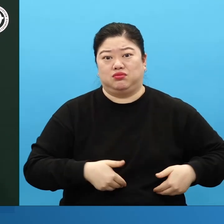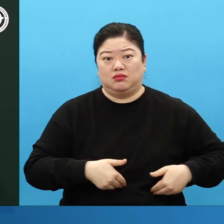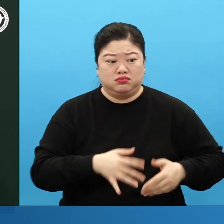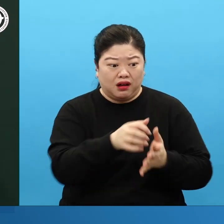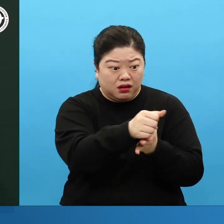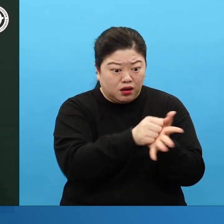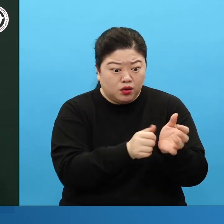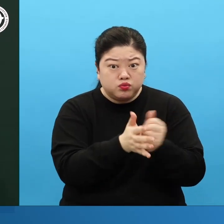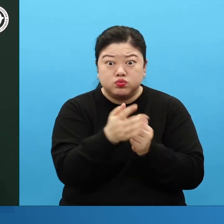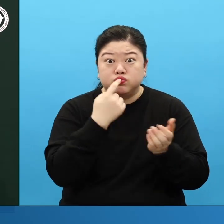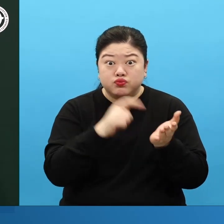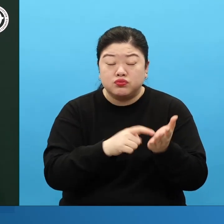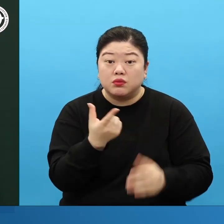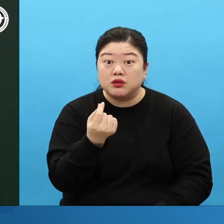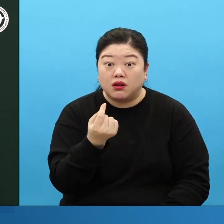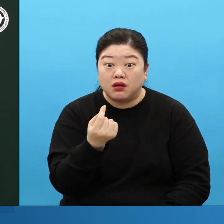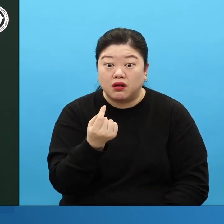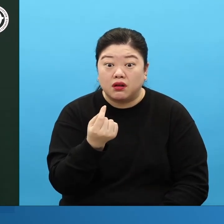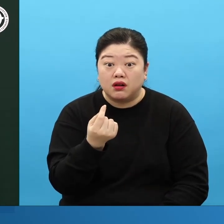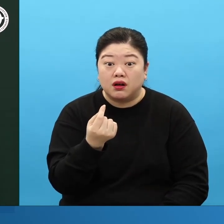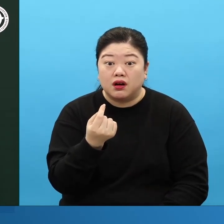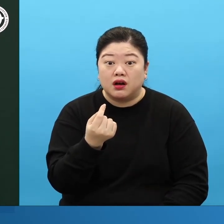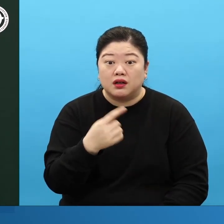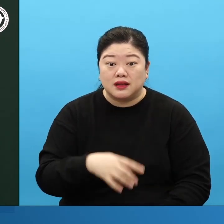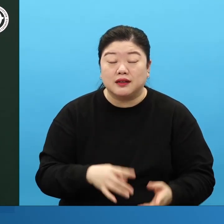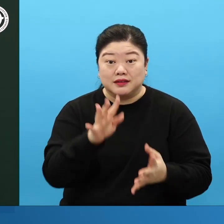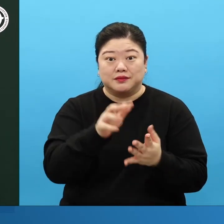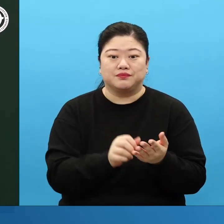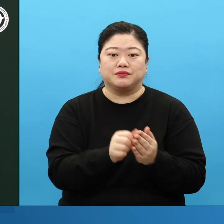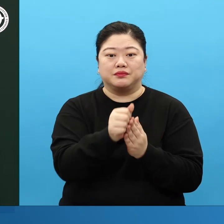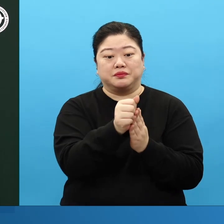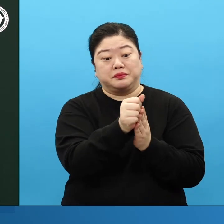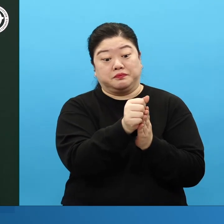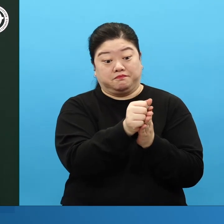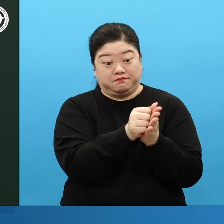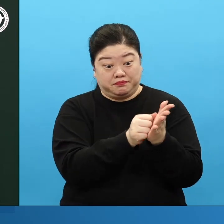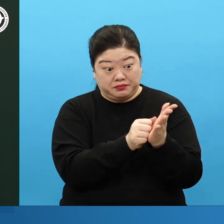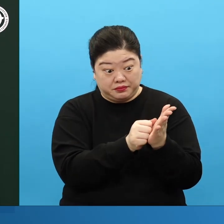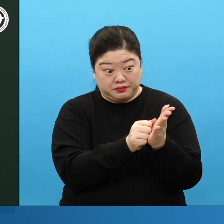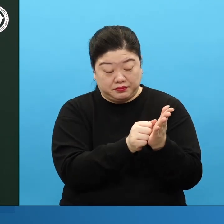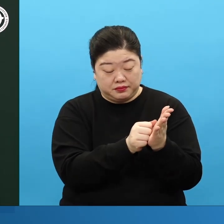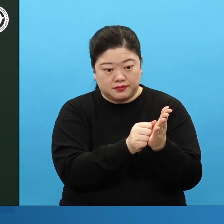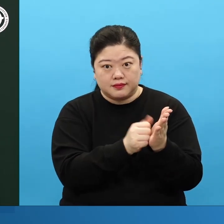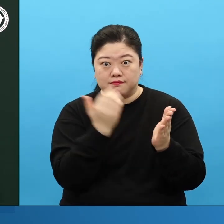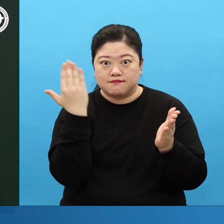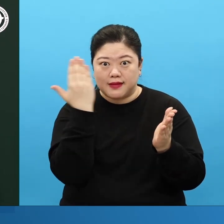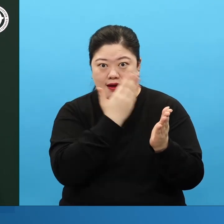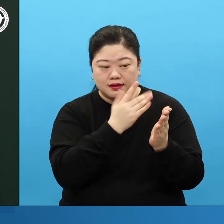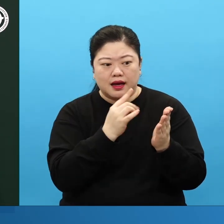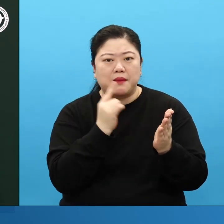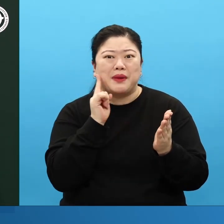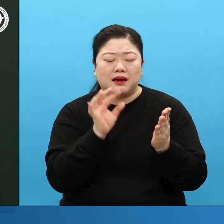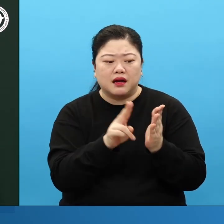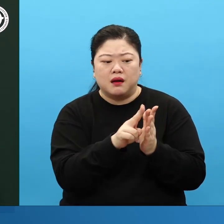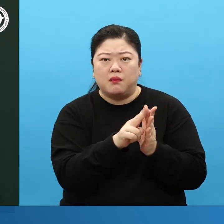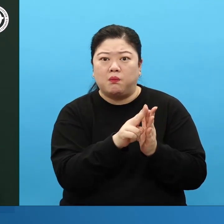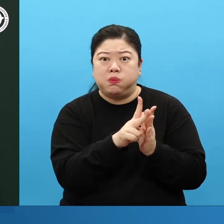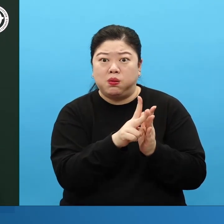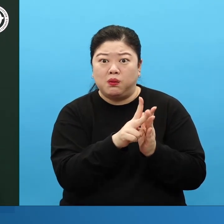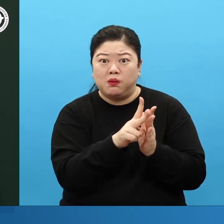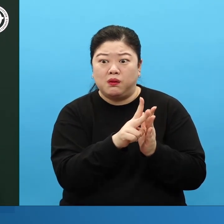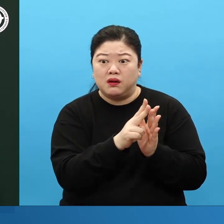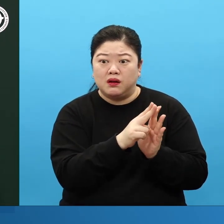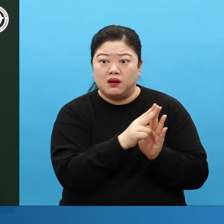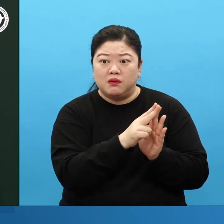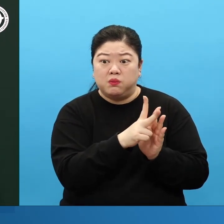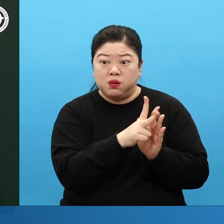아니잖아요. No es algo importante, ¿verdad? 근데 장갑을 한 끼면 약간 이게 구멍 나면 다 버리는 거죠. Entonces se ponía esos guantes y tenían que desecharlos. 이 장모님이 그걸 다